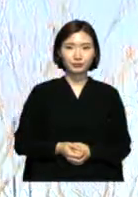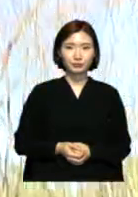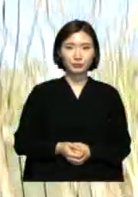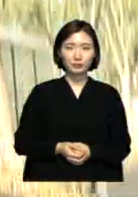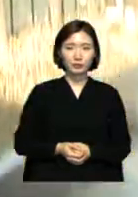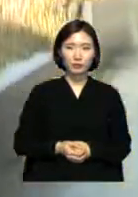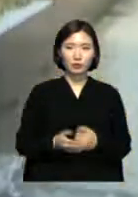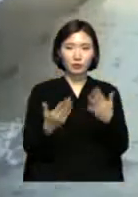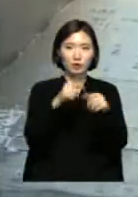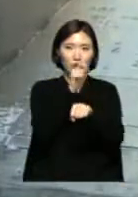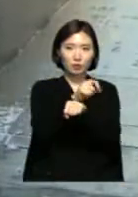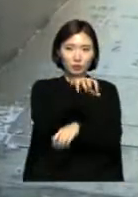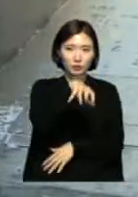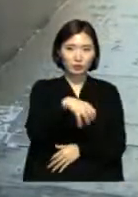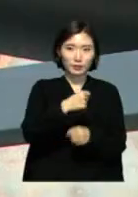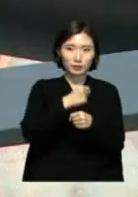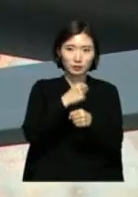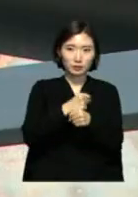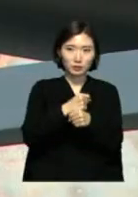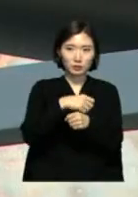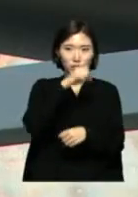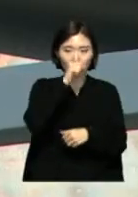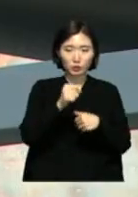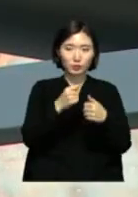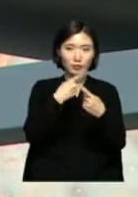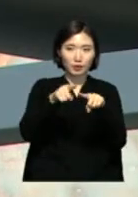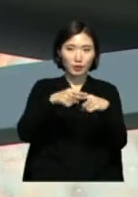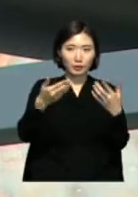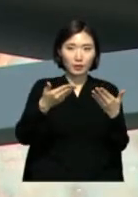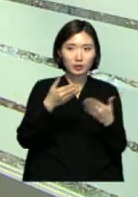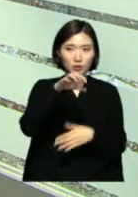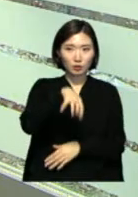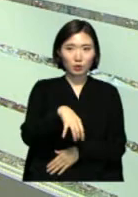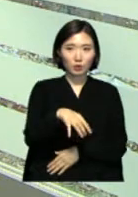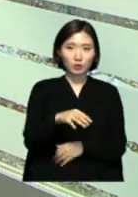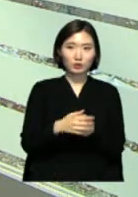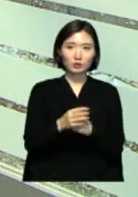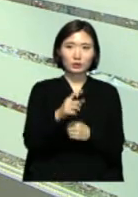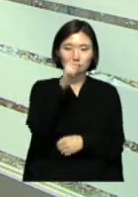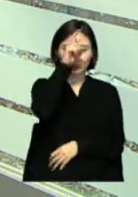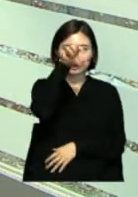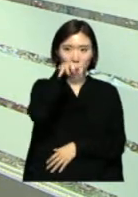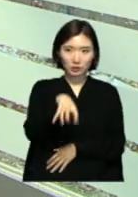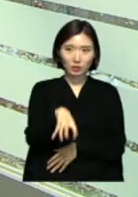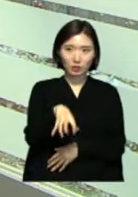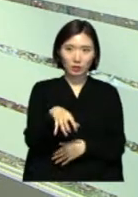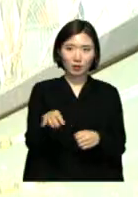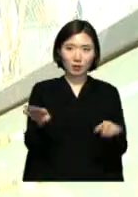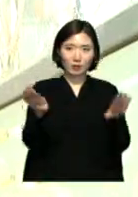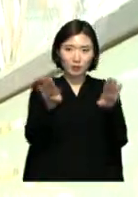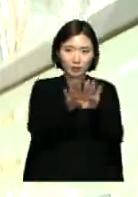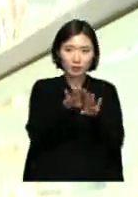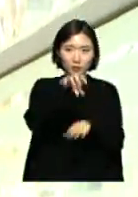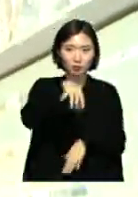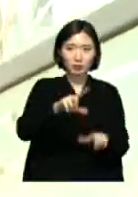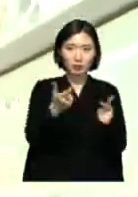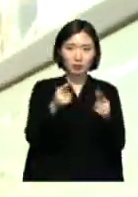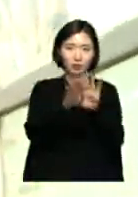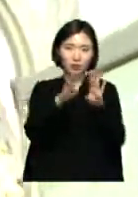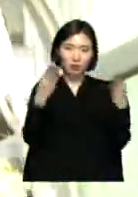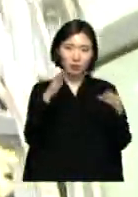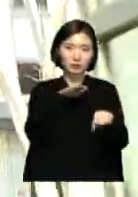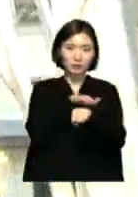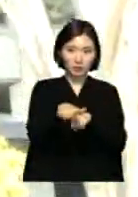관공서가 만든 시설 중에서도 호평을 받고 있는 곳이 있습니다. 시청 옆 흡연 구역은 폐쇄형이 아닌 개방형으로